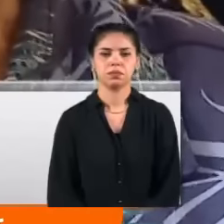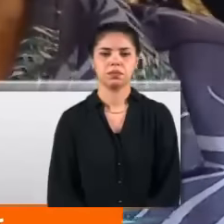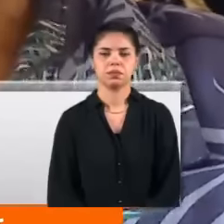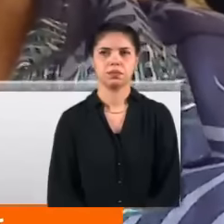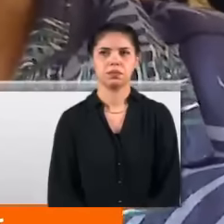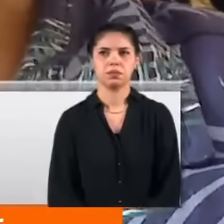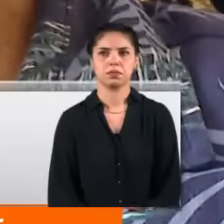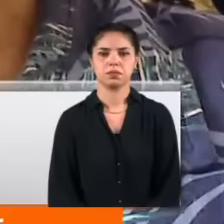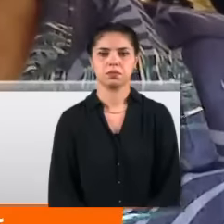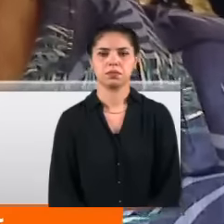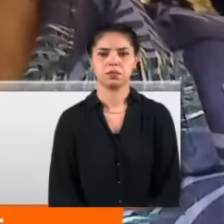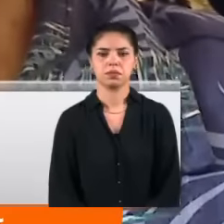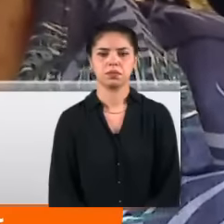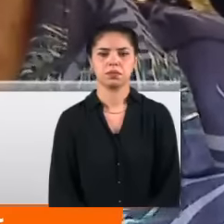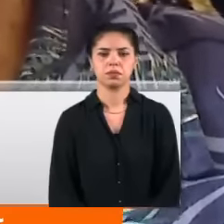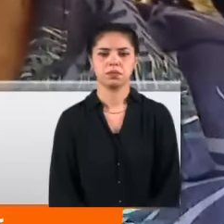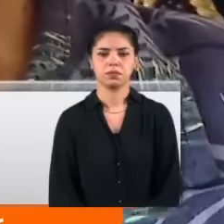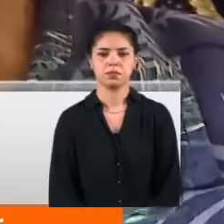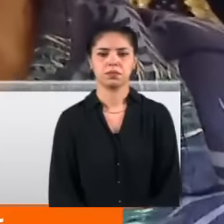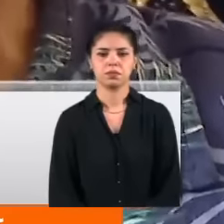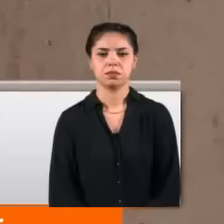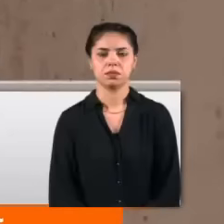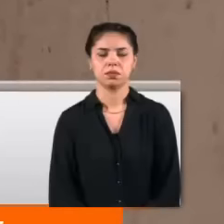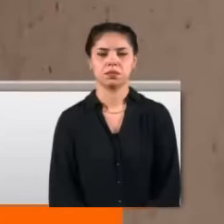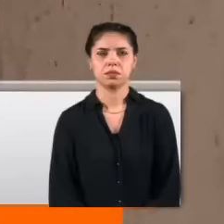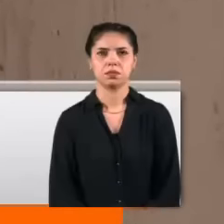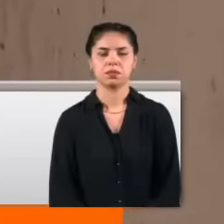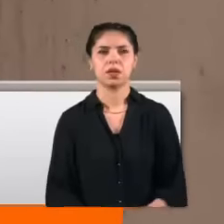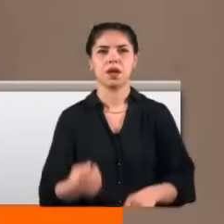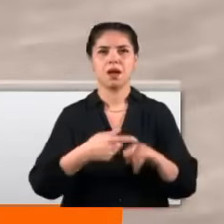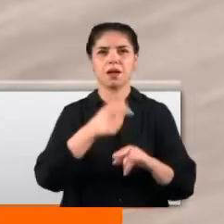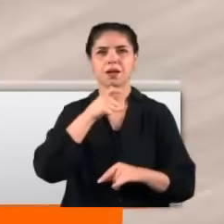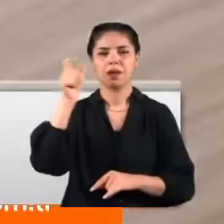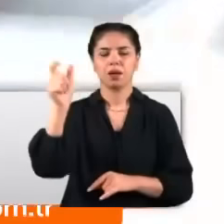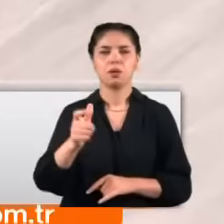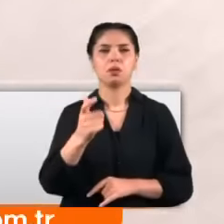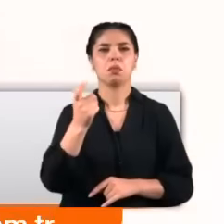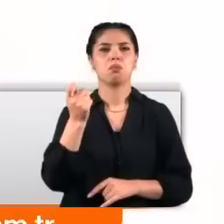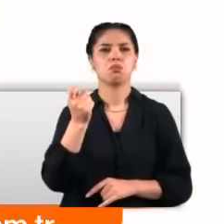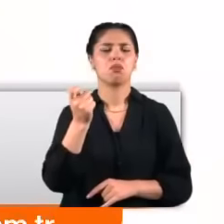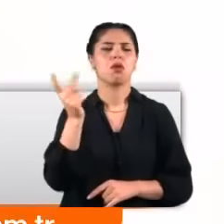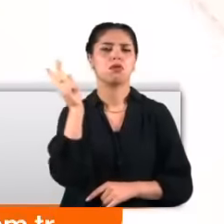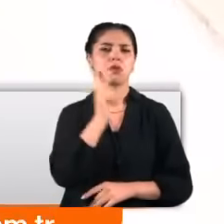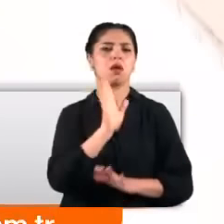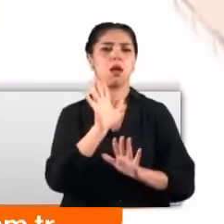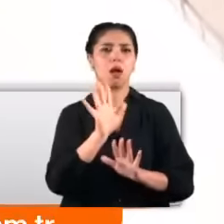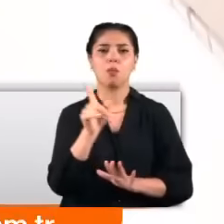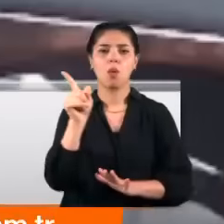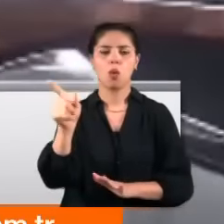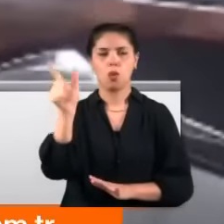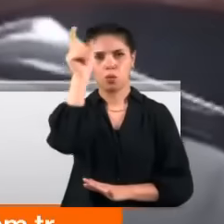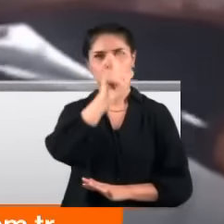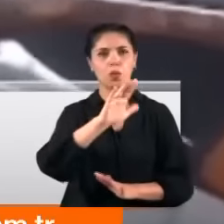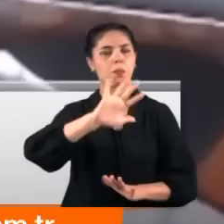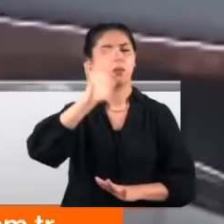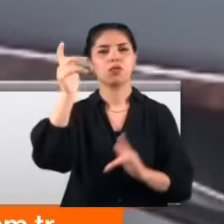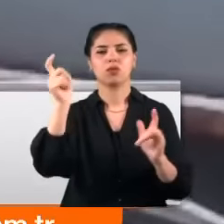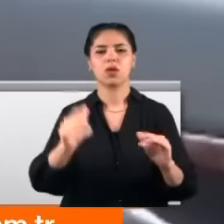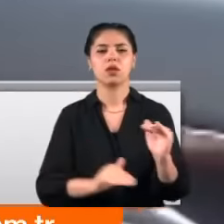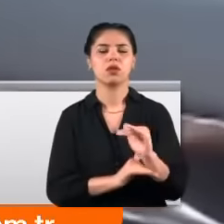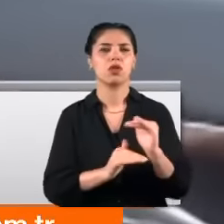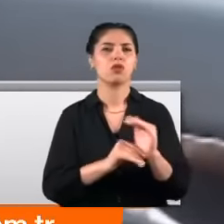sarılıyorum. Dertlerini anlatmak isteyen dinliyorum. Hakkı Bulut'un maddi olarak imkanları var ama o Türkiye'den başka yerde